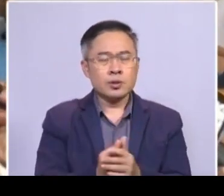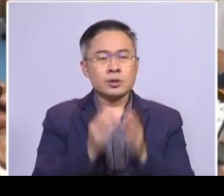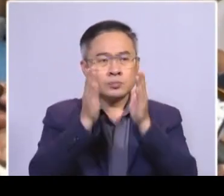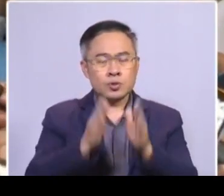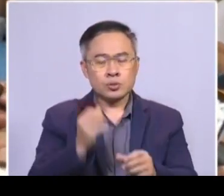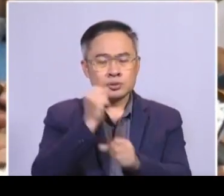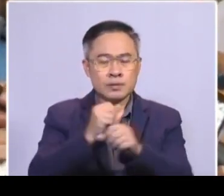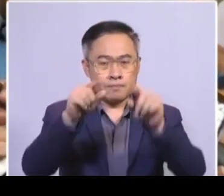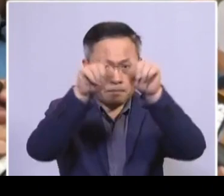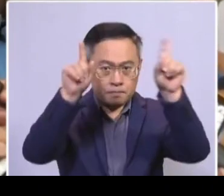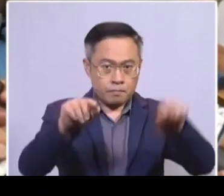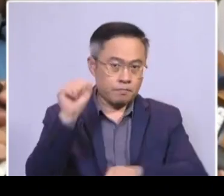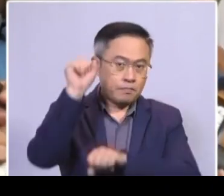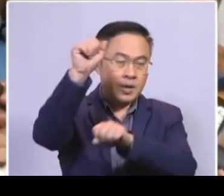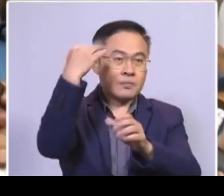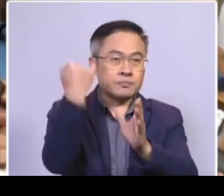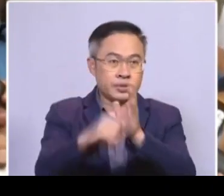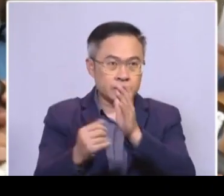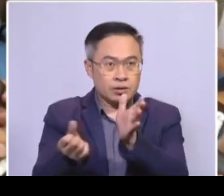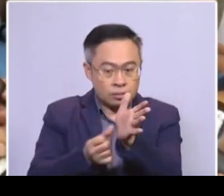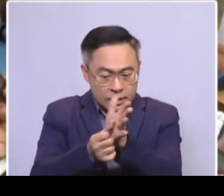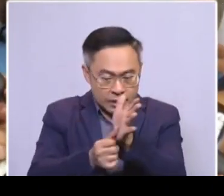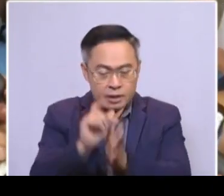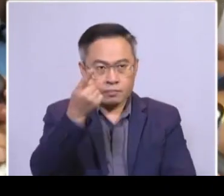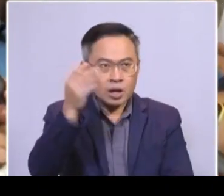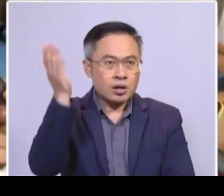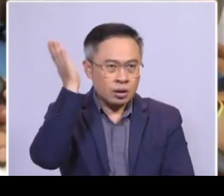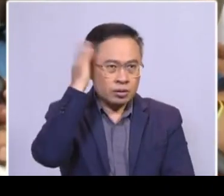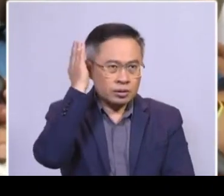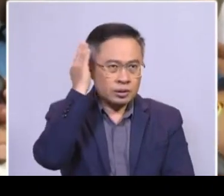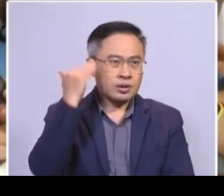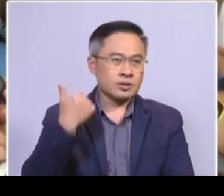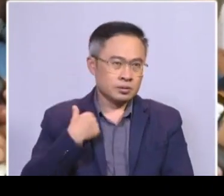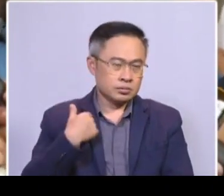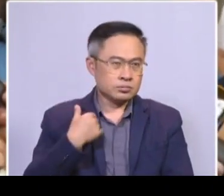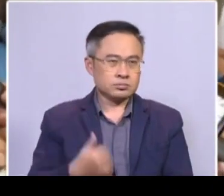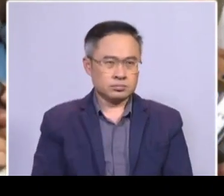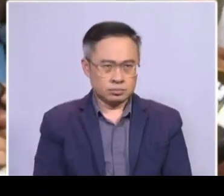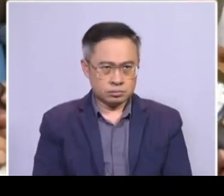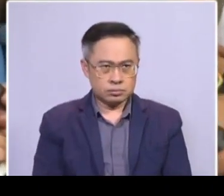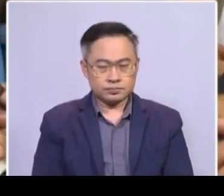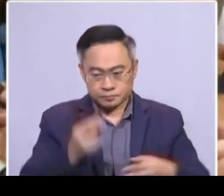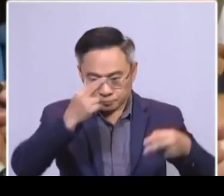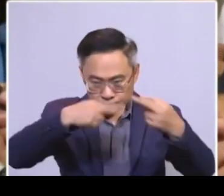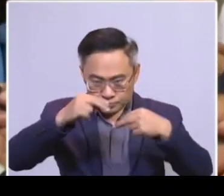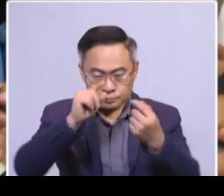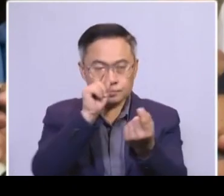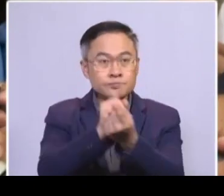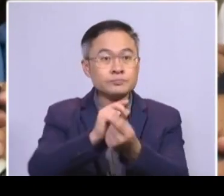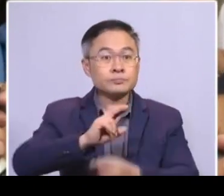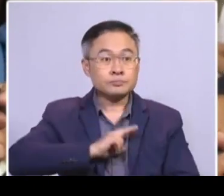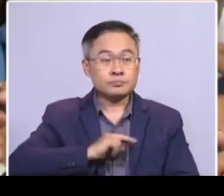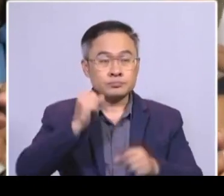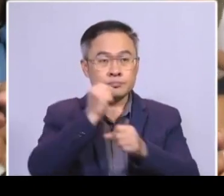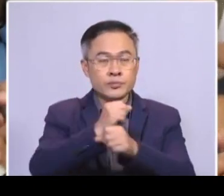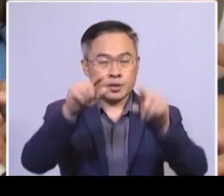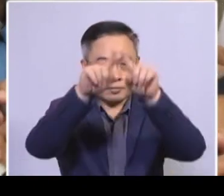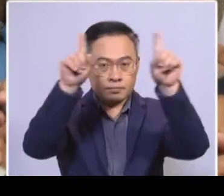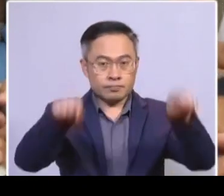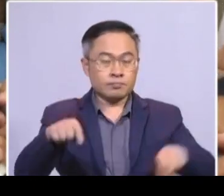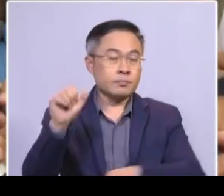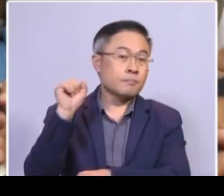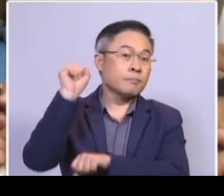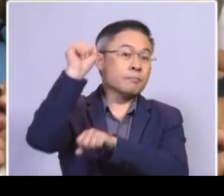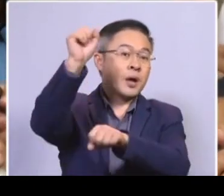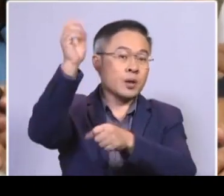ดผิดแต่พอได้รับการทักท้วงก็ติดให้มันถูกนะครับเพราะฉะนั้นถ้าเผื่อเราตรวจเจอเองว่ามีการติดป้ายผิดแล้วก็จะ